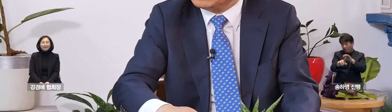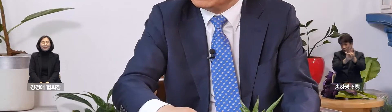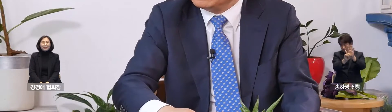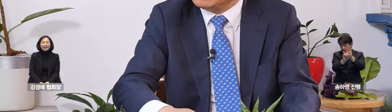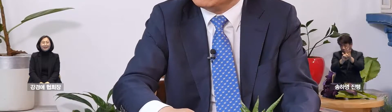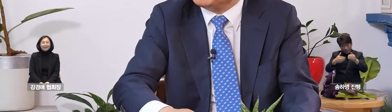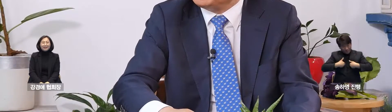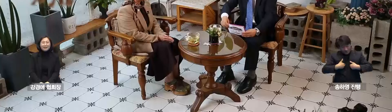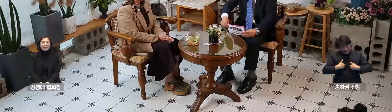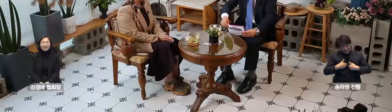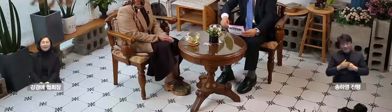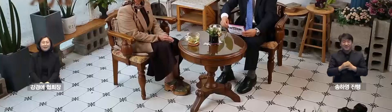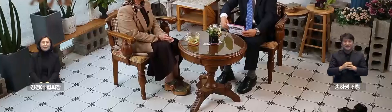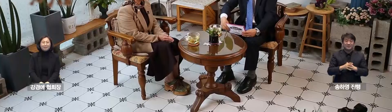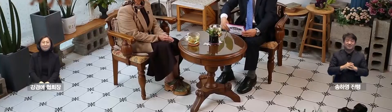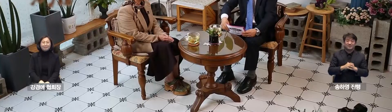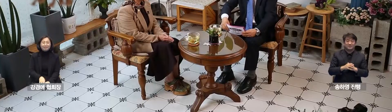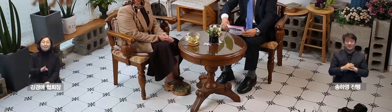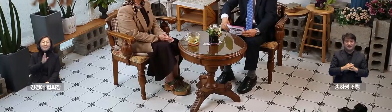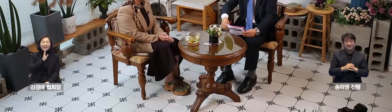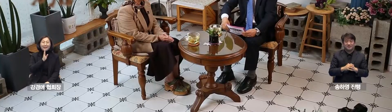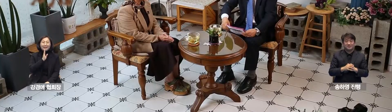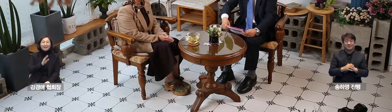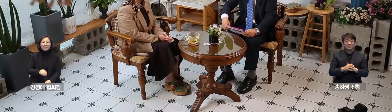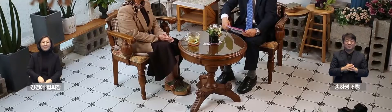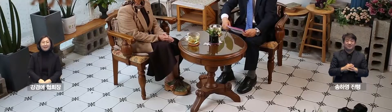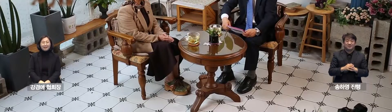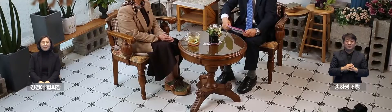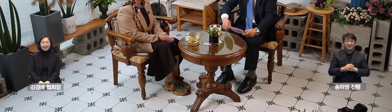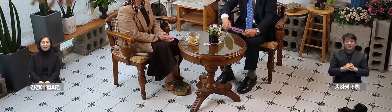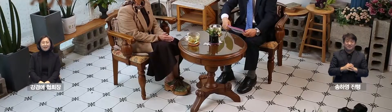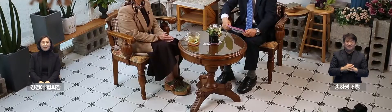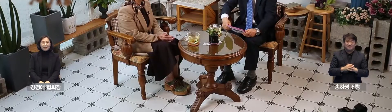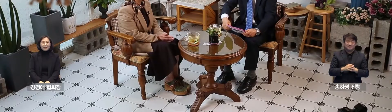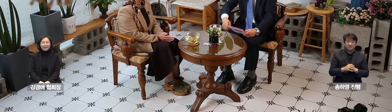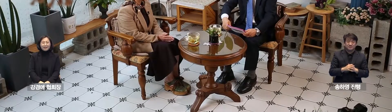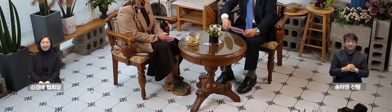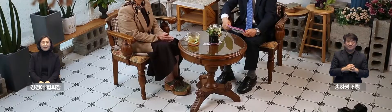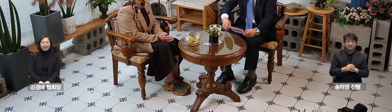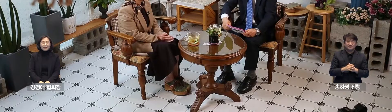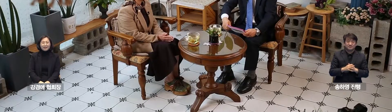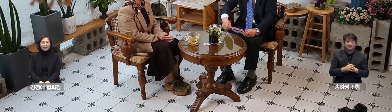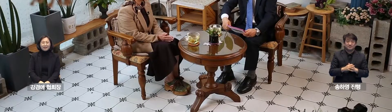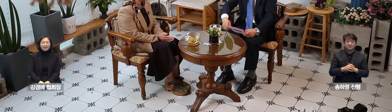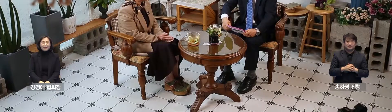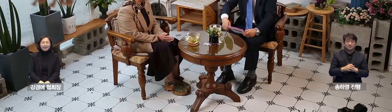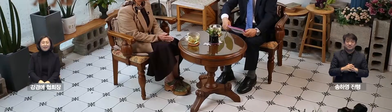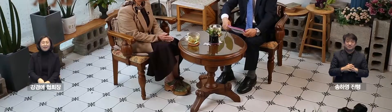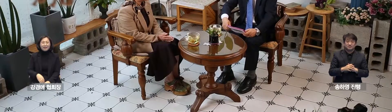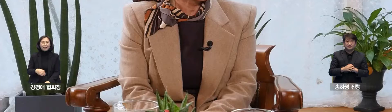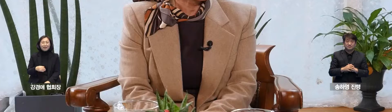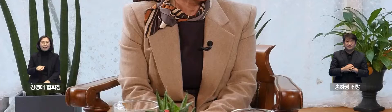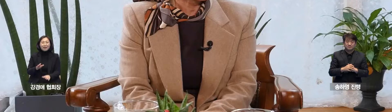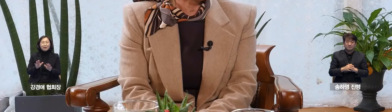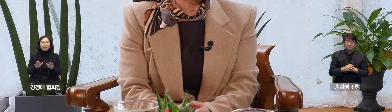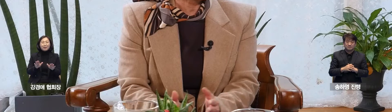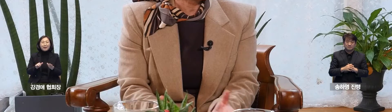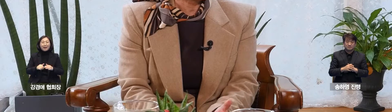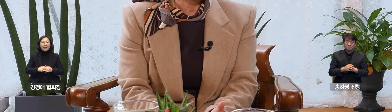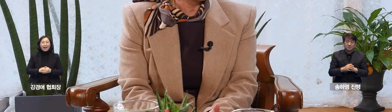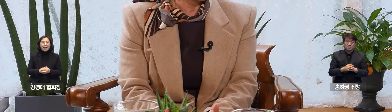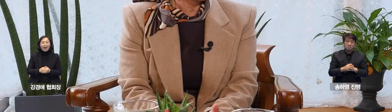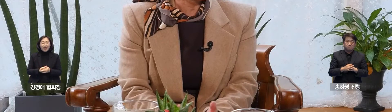마케팅을 하셔야 되겠네. 네, 일단 뭐 저희 송년회나 이런 데도 이번에 나온